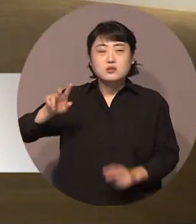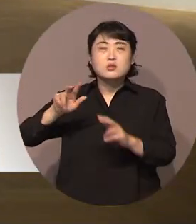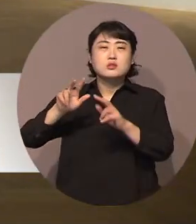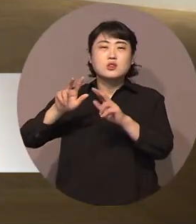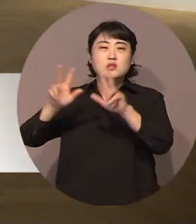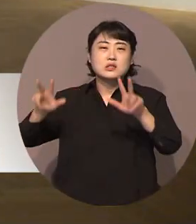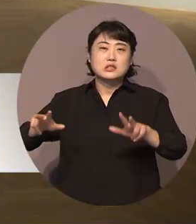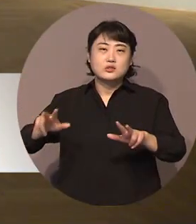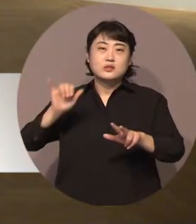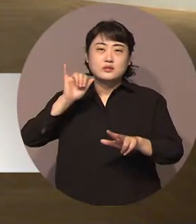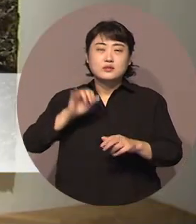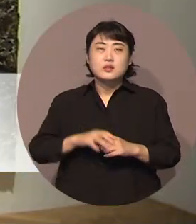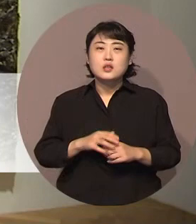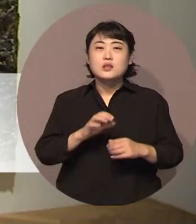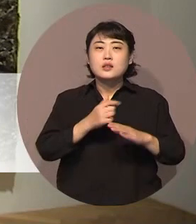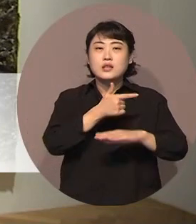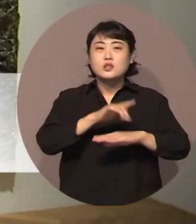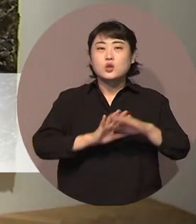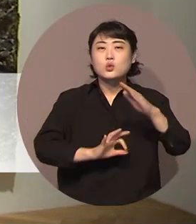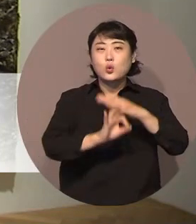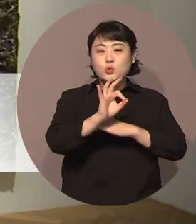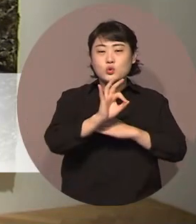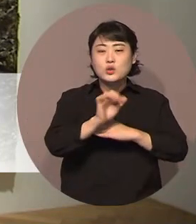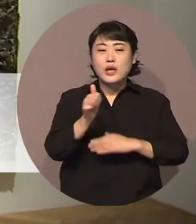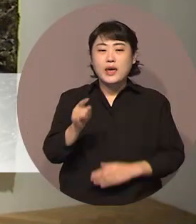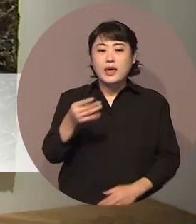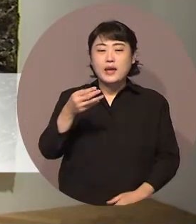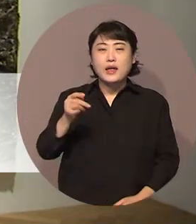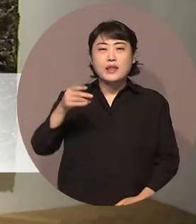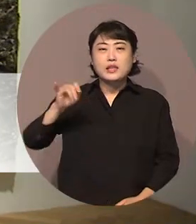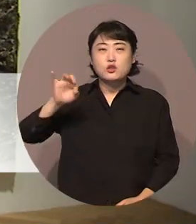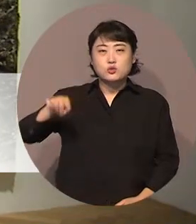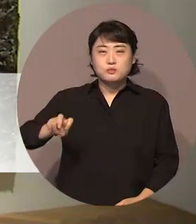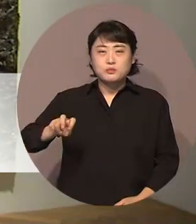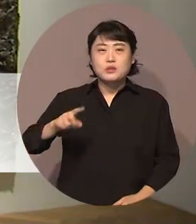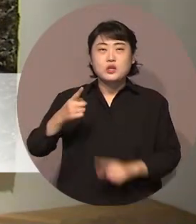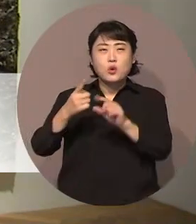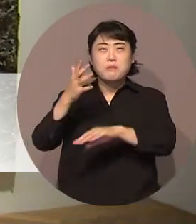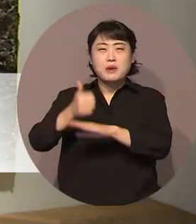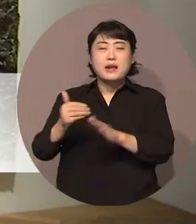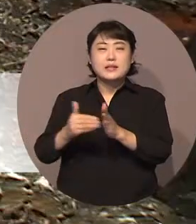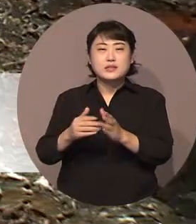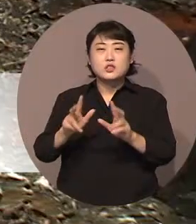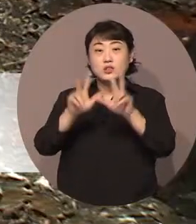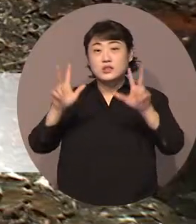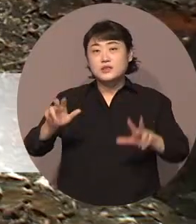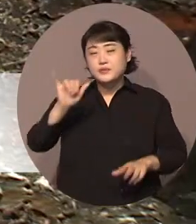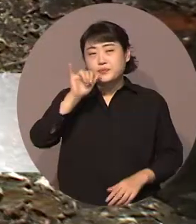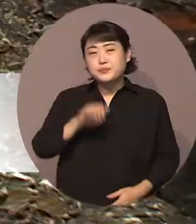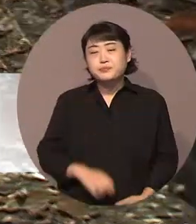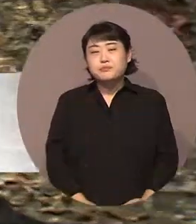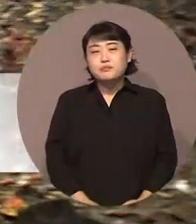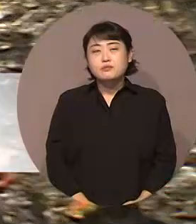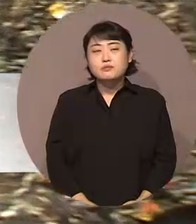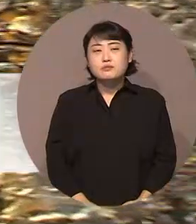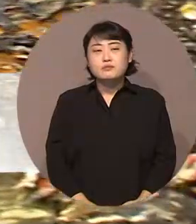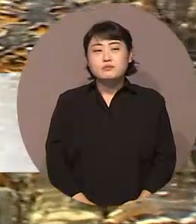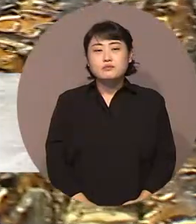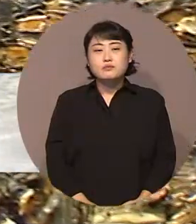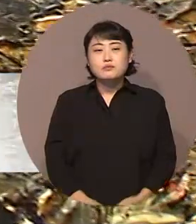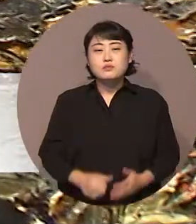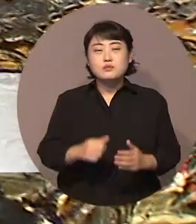복합문화공간 헤레디움에서 열려 내년 1월 말까지 계속됩니다 이번 전시회에는 국내 최초로